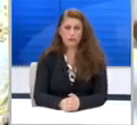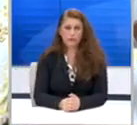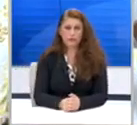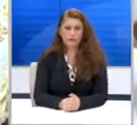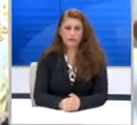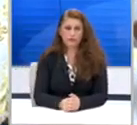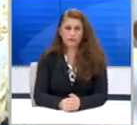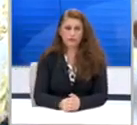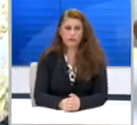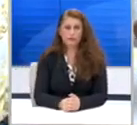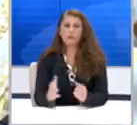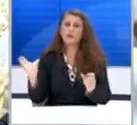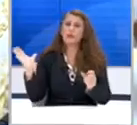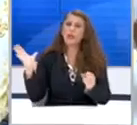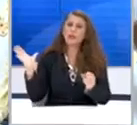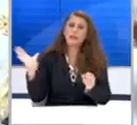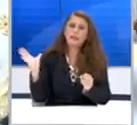κληρονομία Σου,